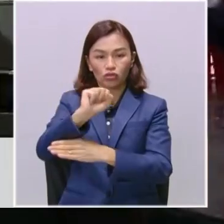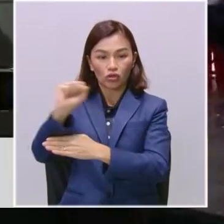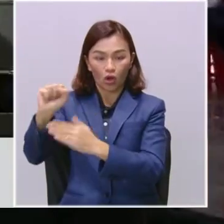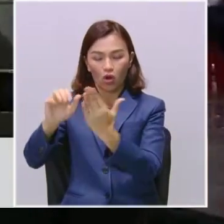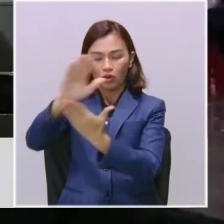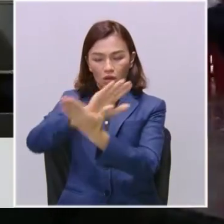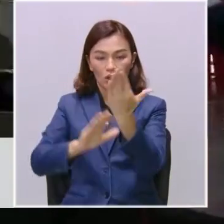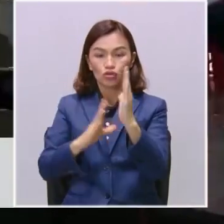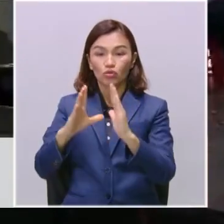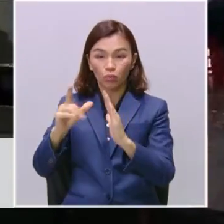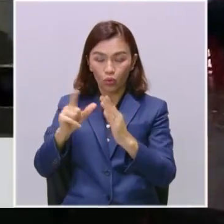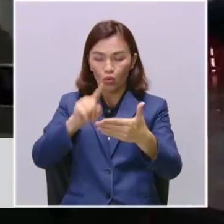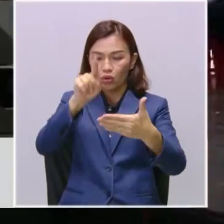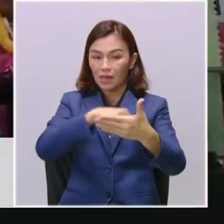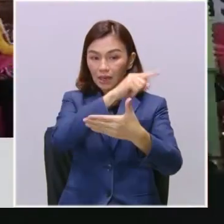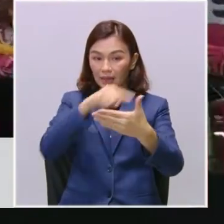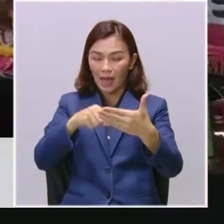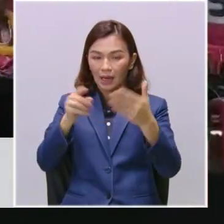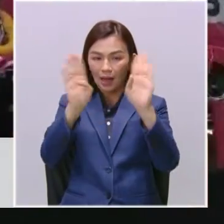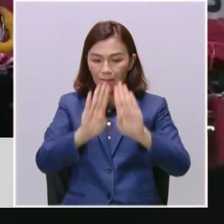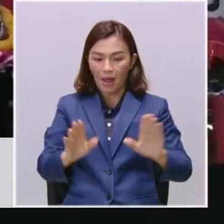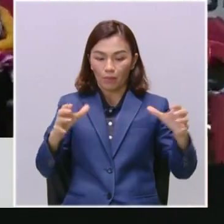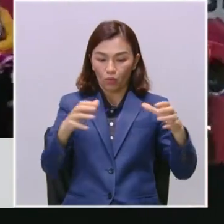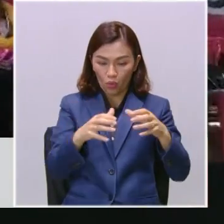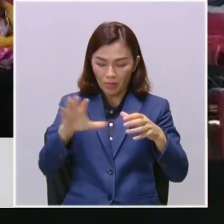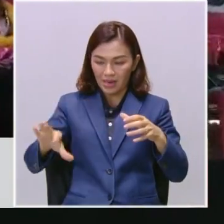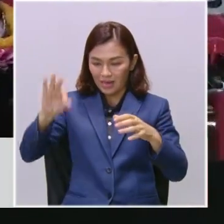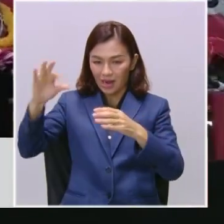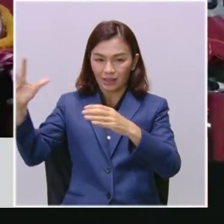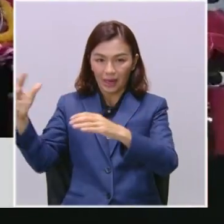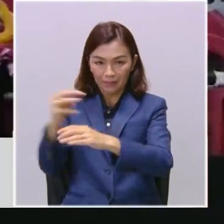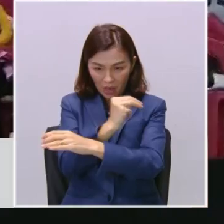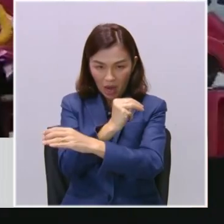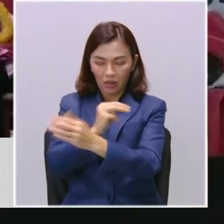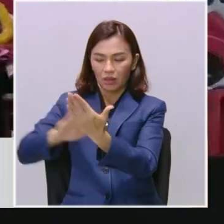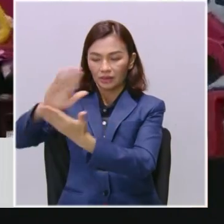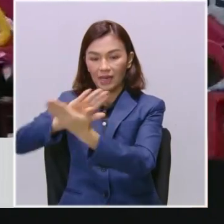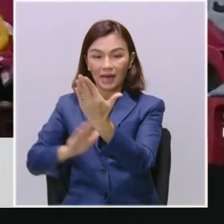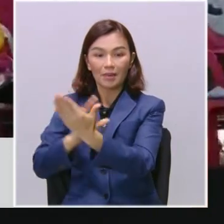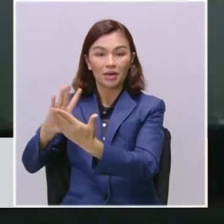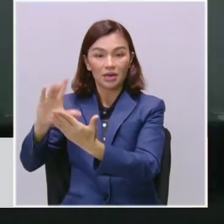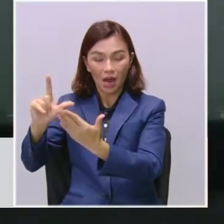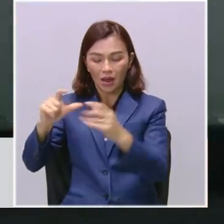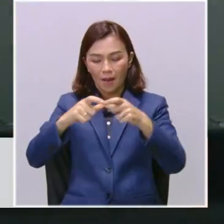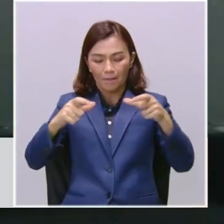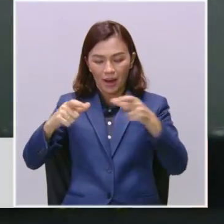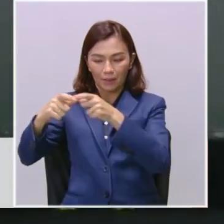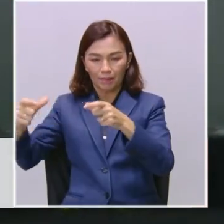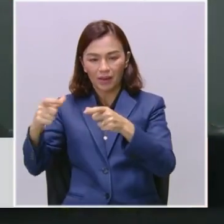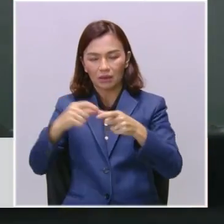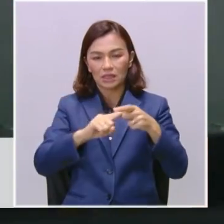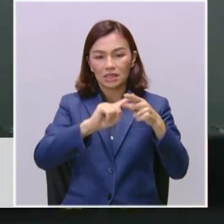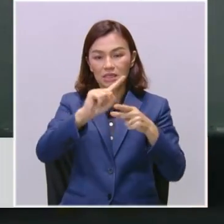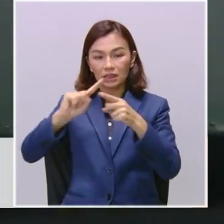เลือกตั้งใบแรกแบบแบ่งเขตและเลือกพรรคชาติไทยพัฒนาในบัตรเลือกตั้งที่2แบบบัญชีรายชื่อด้วย